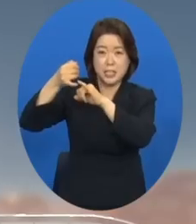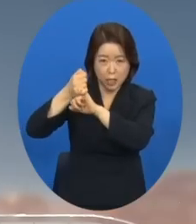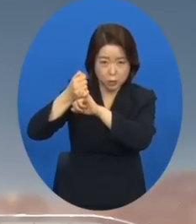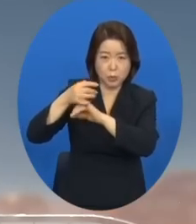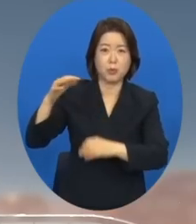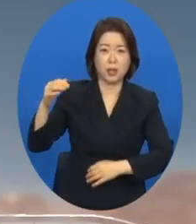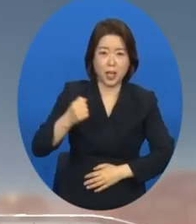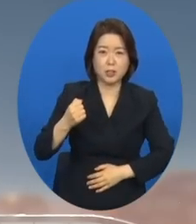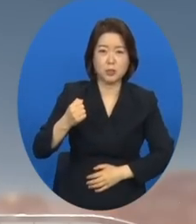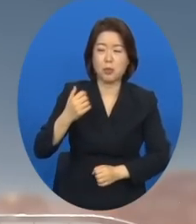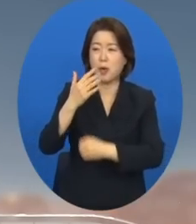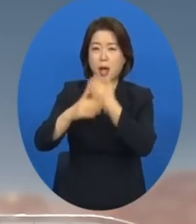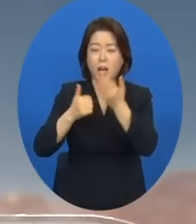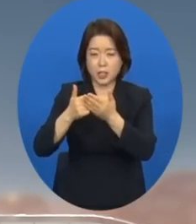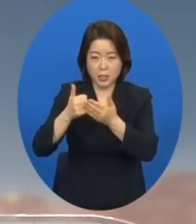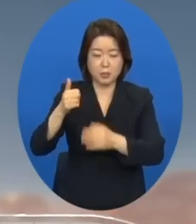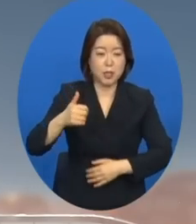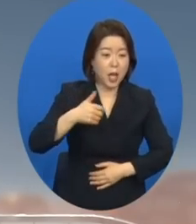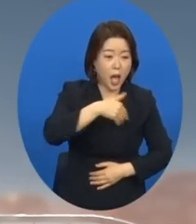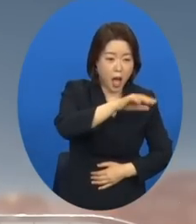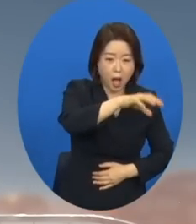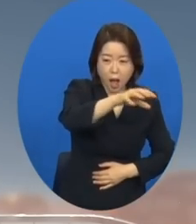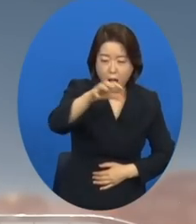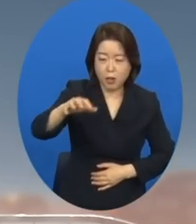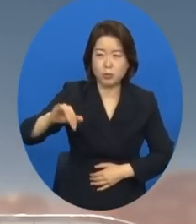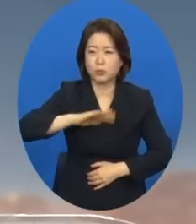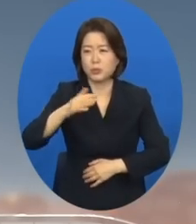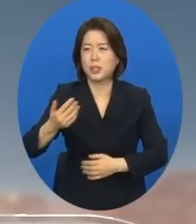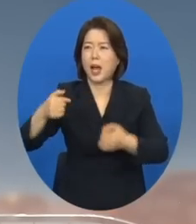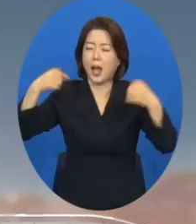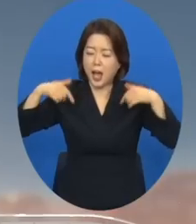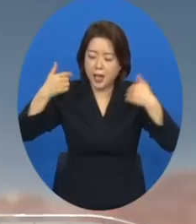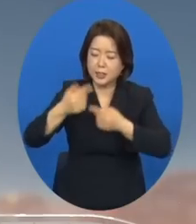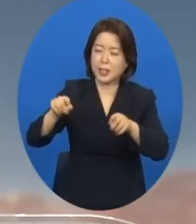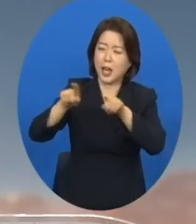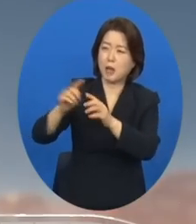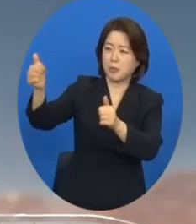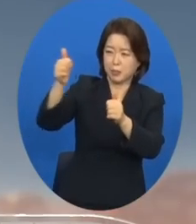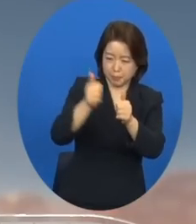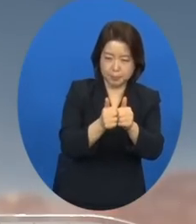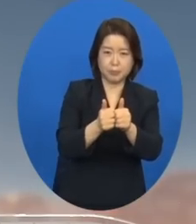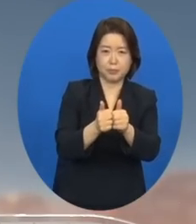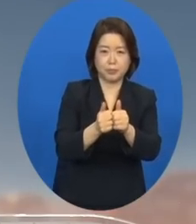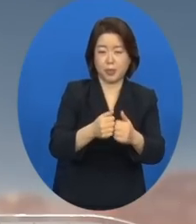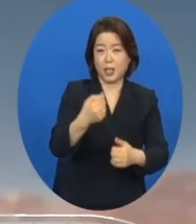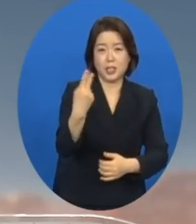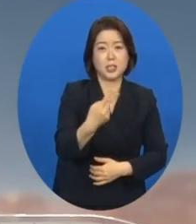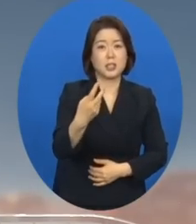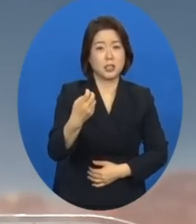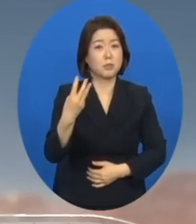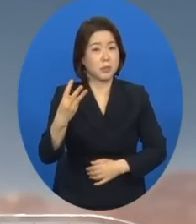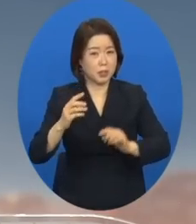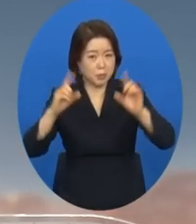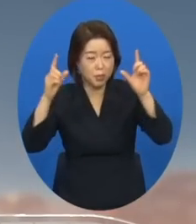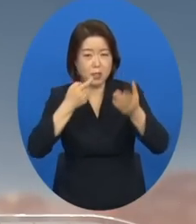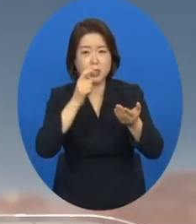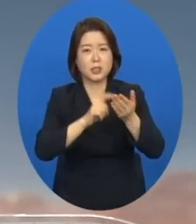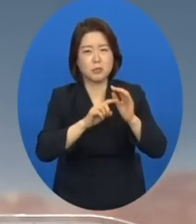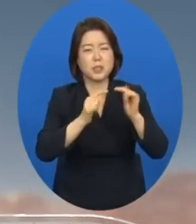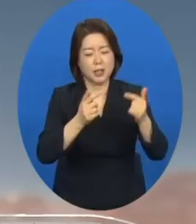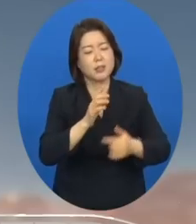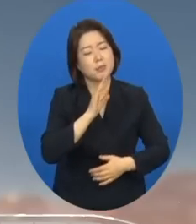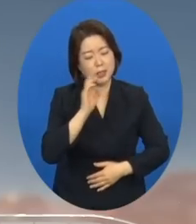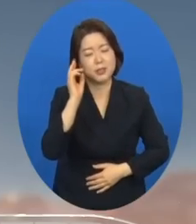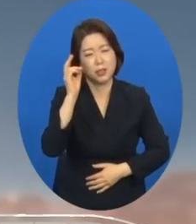하나님이 어디로 가든 우리와 함께 하시겠다는 겁니다 2023년도 쉽지 않은 한 해가 될